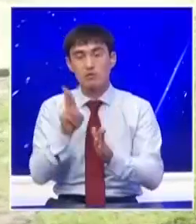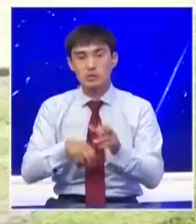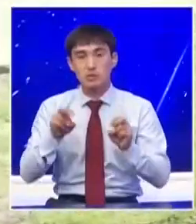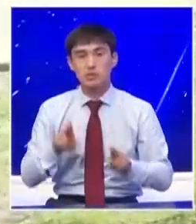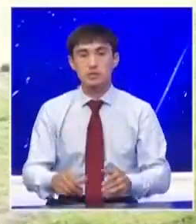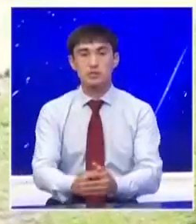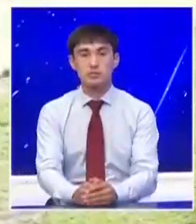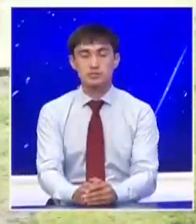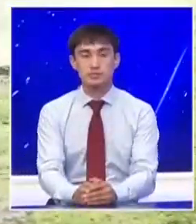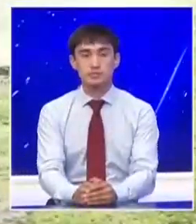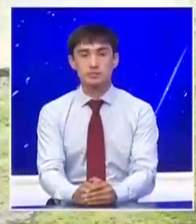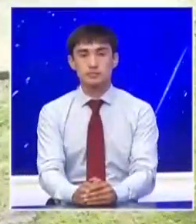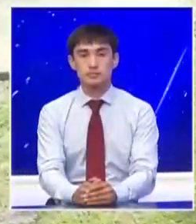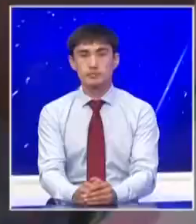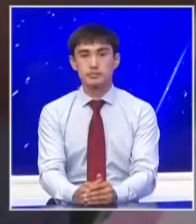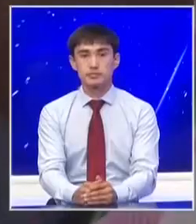безопасности